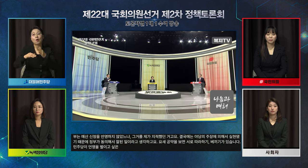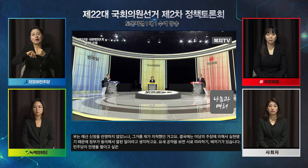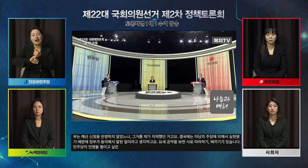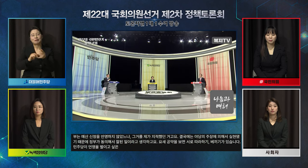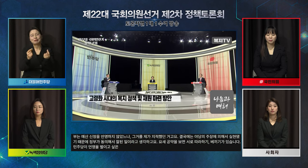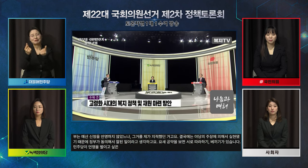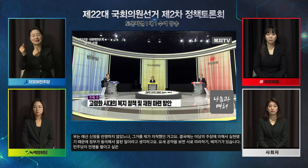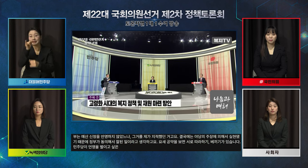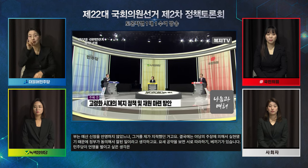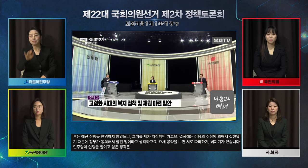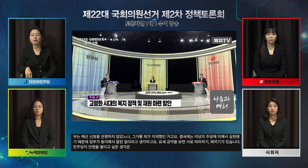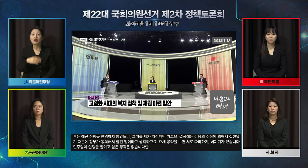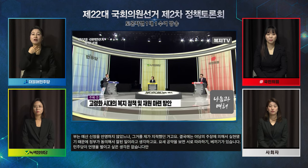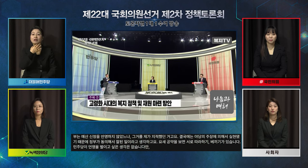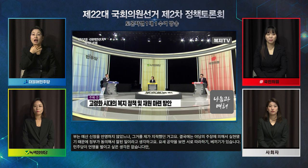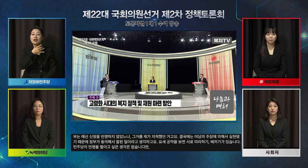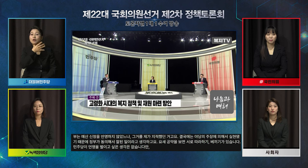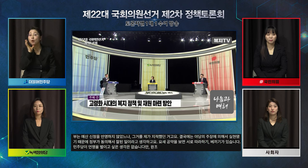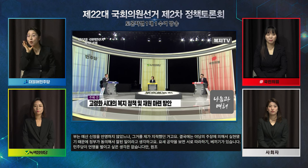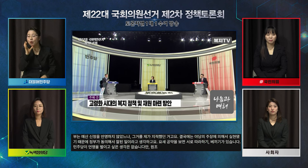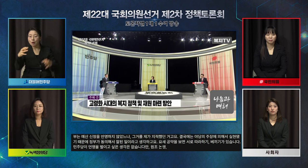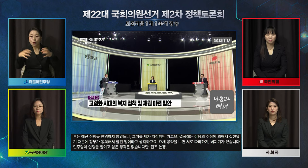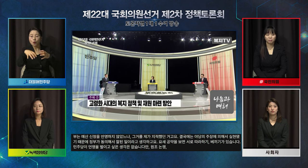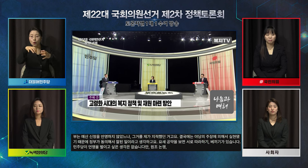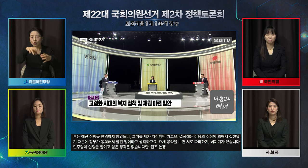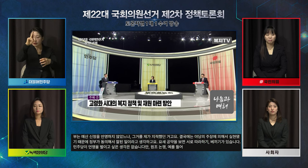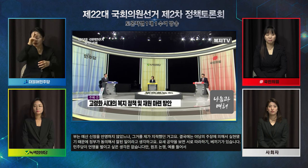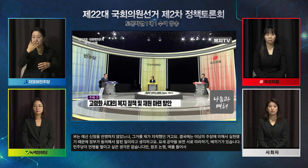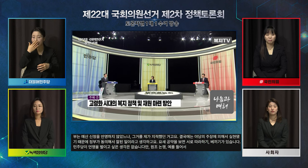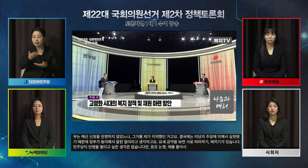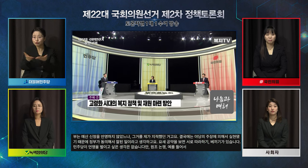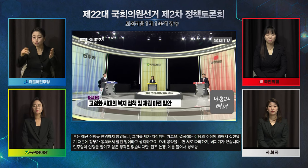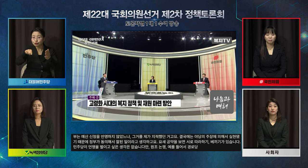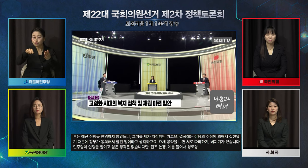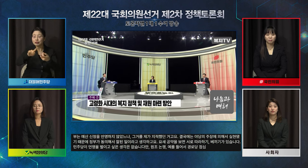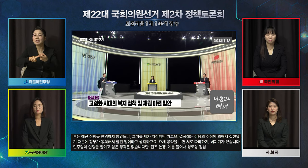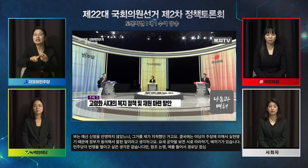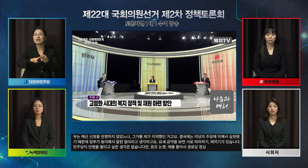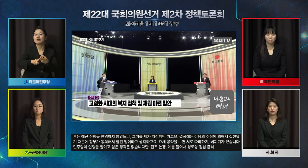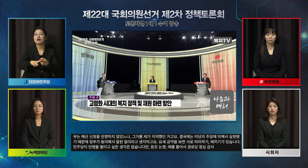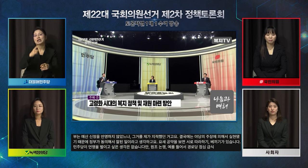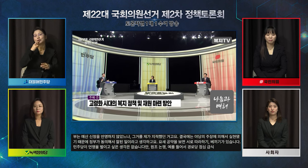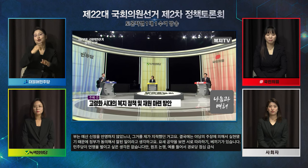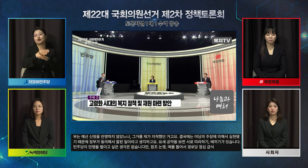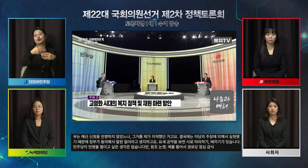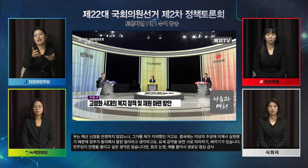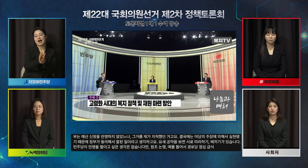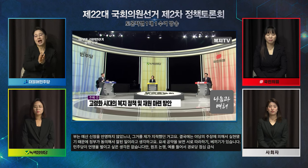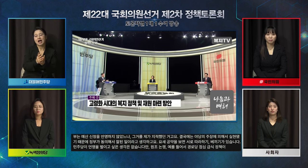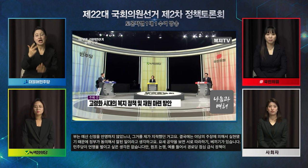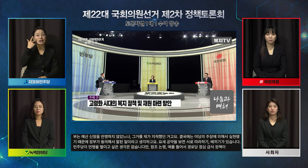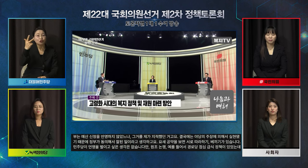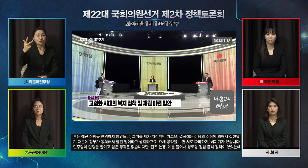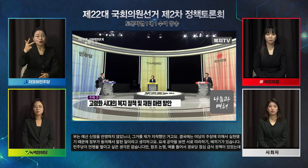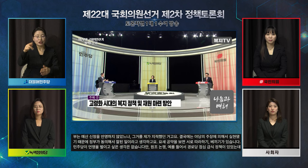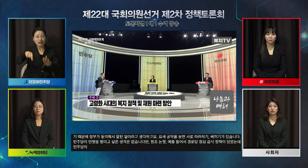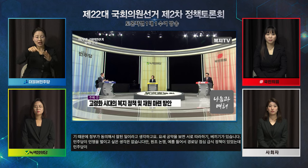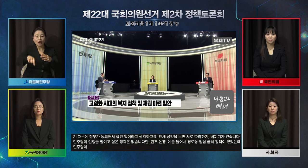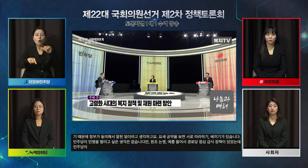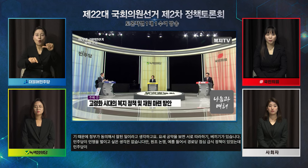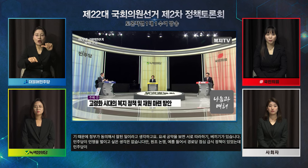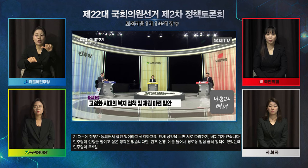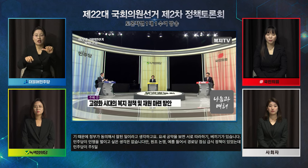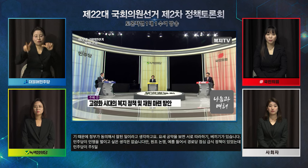경로당 점심 급식지원이 있었는데 민주당이 이미 주 5일 하겠다고 발표를 했어요. 그 후에